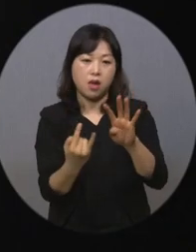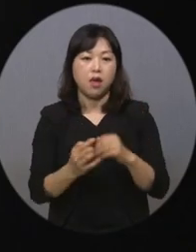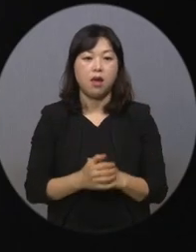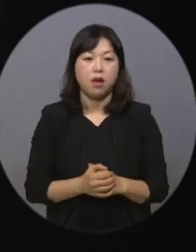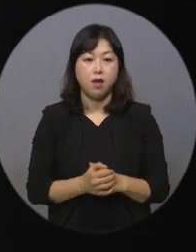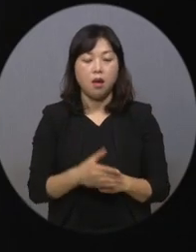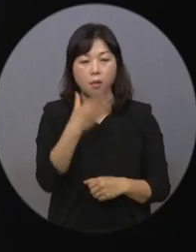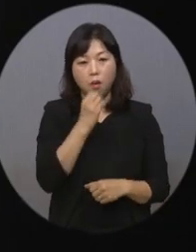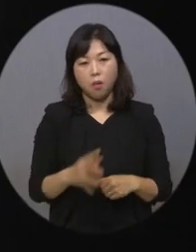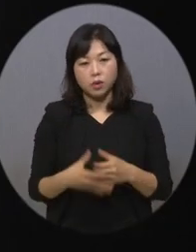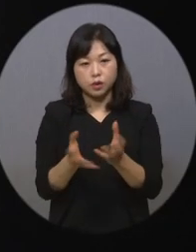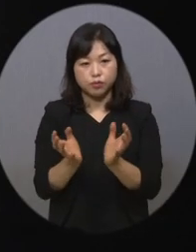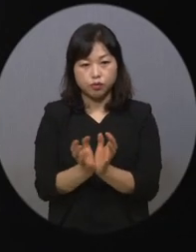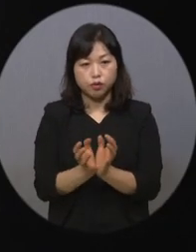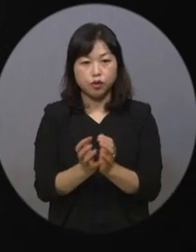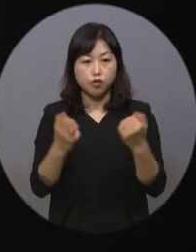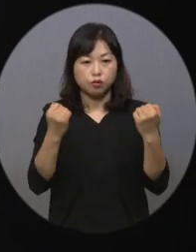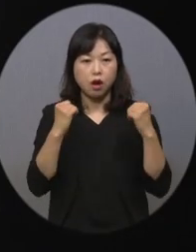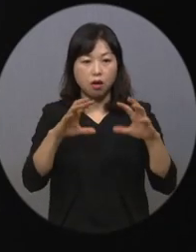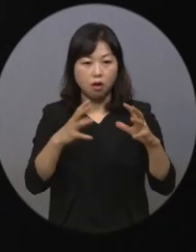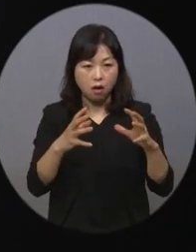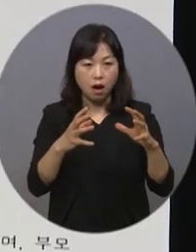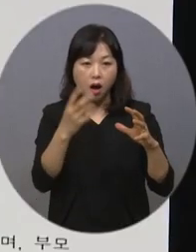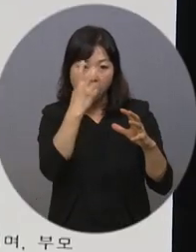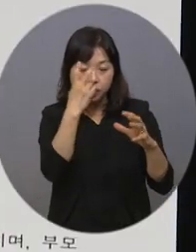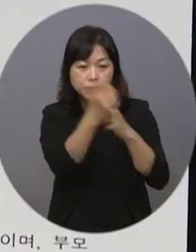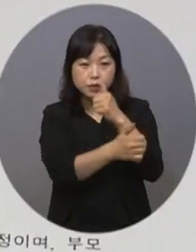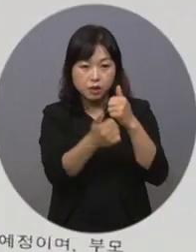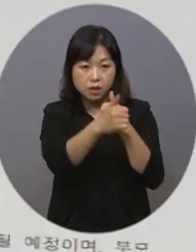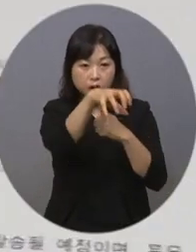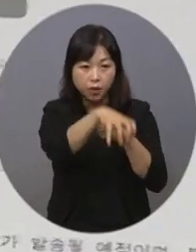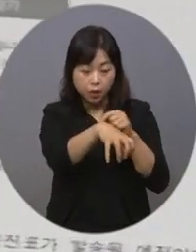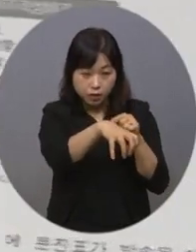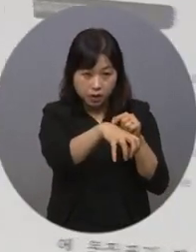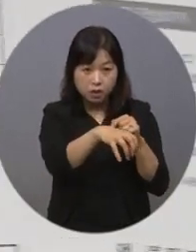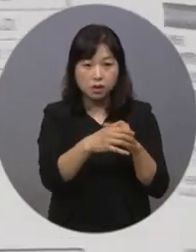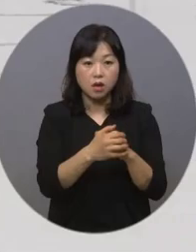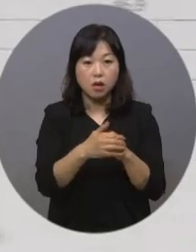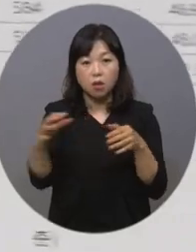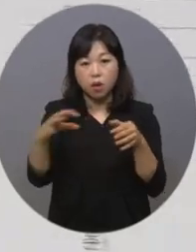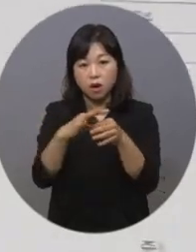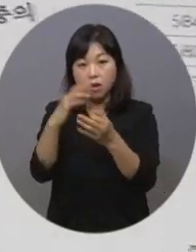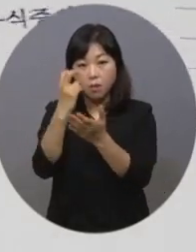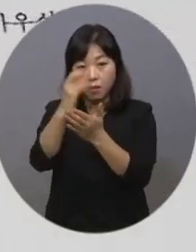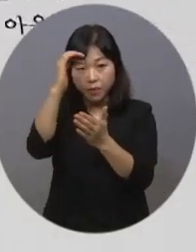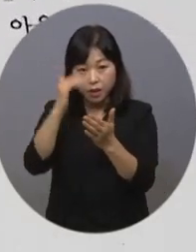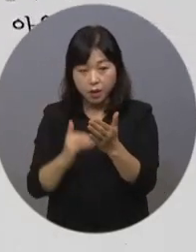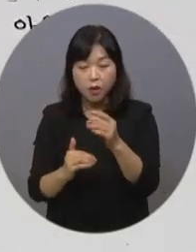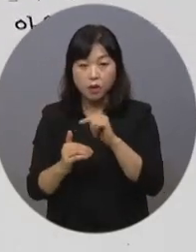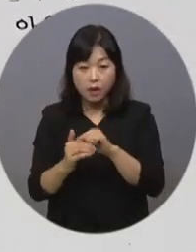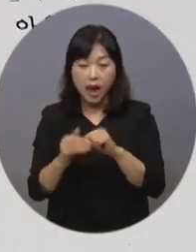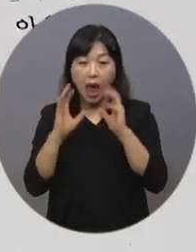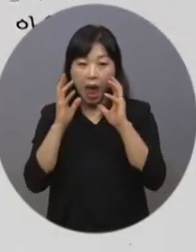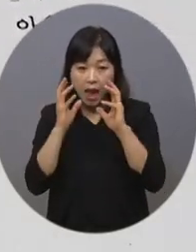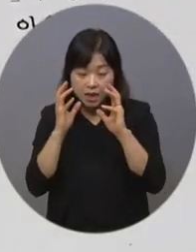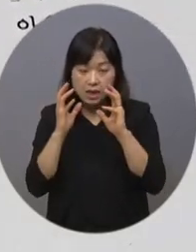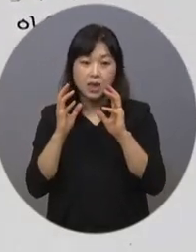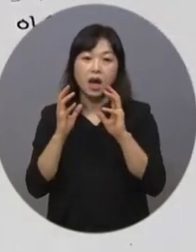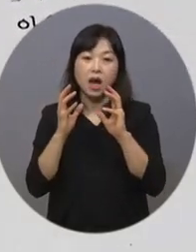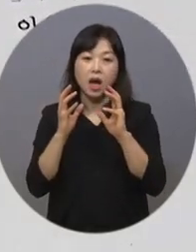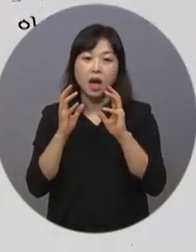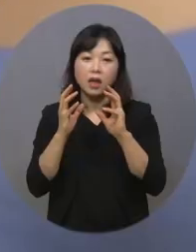보건복지부는 국가 건강검진 위원회에서 이런 내용을 담은 영유아 구강검진 개선 하니 의결됐다 고